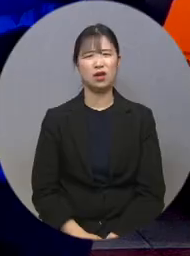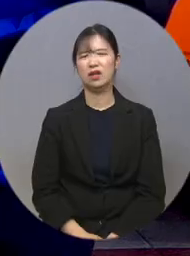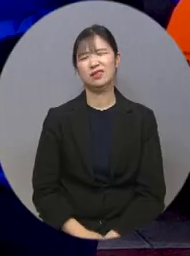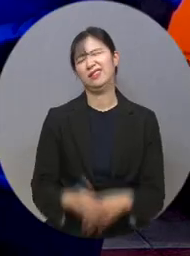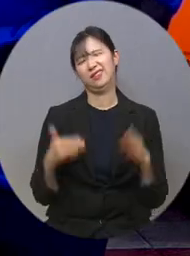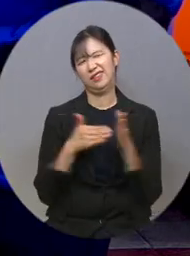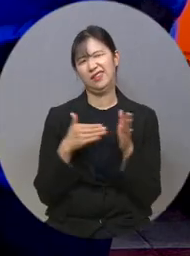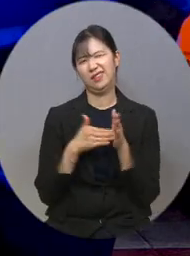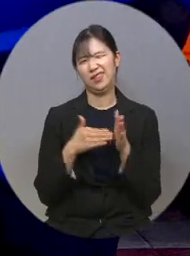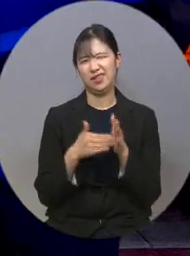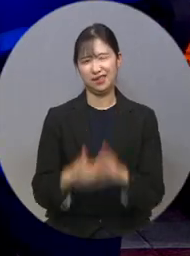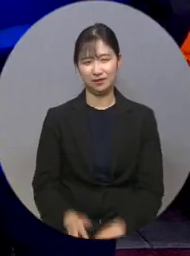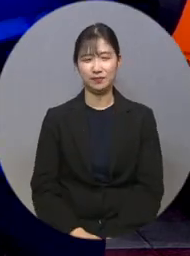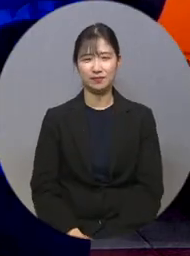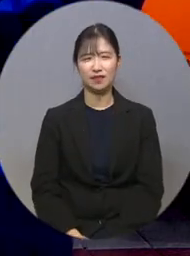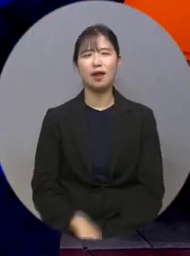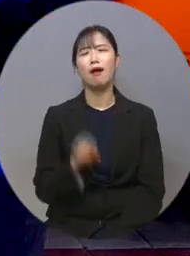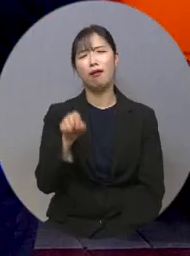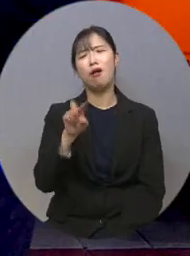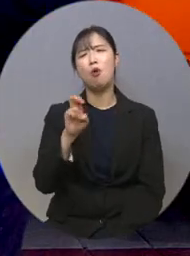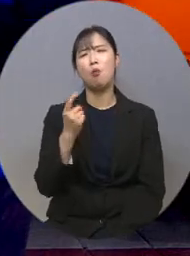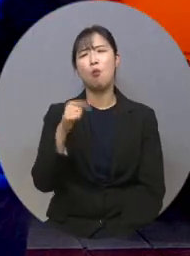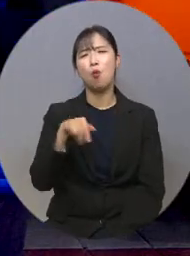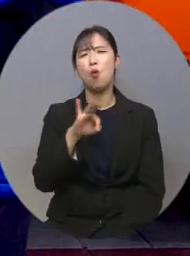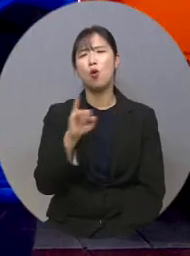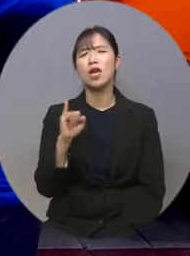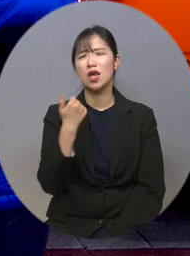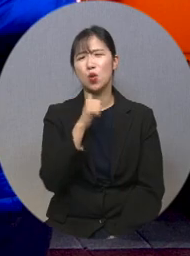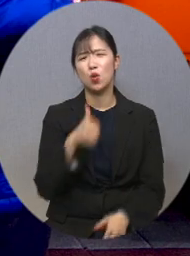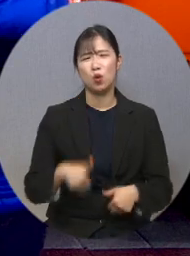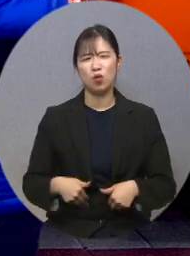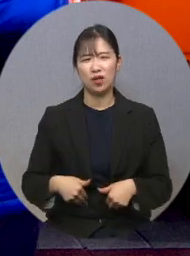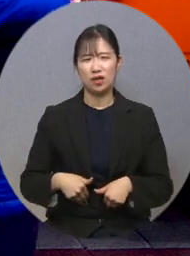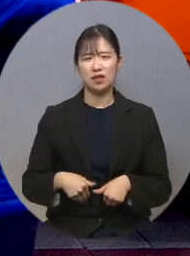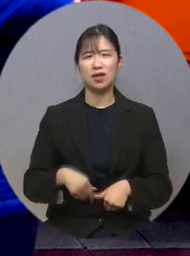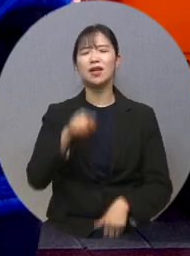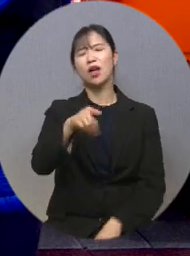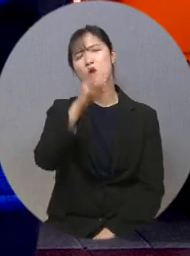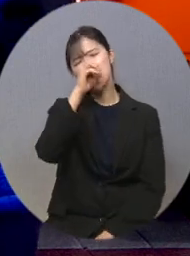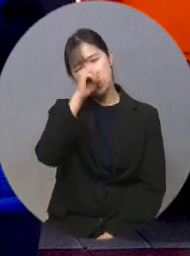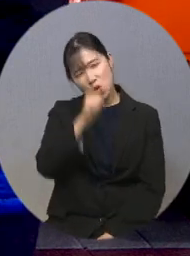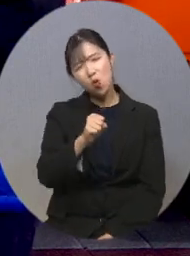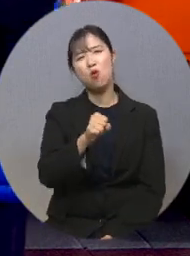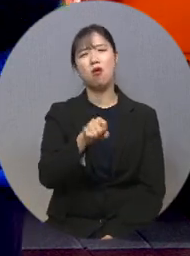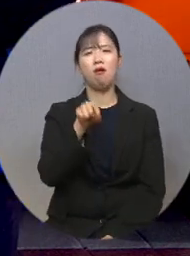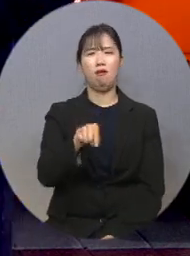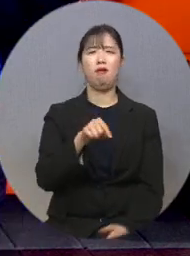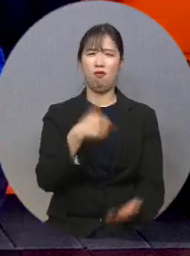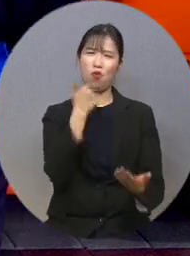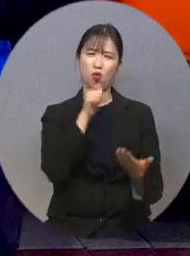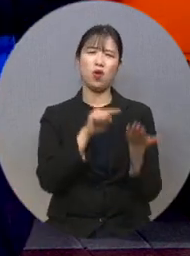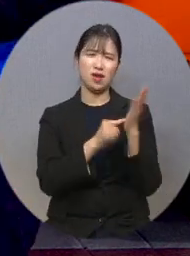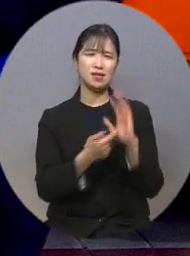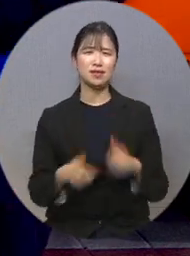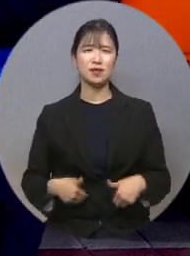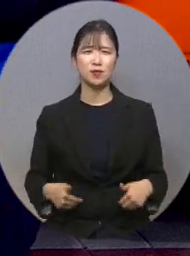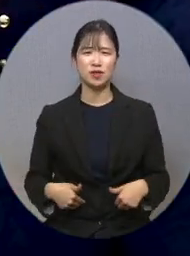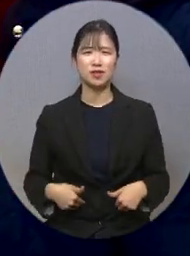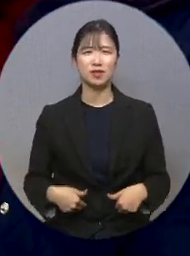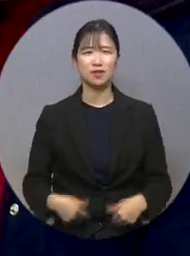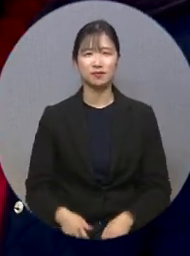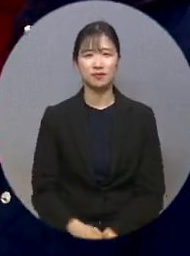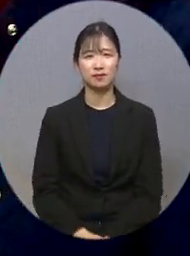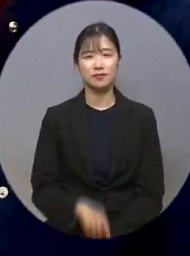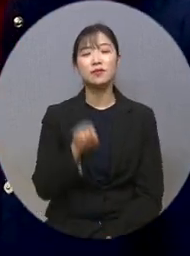아, 은이버섯만 하면 돼. 목이버섯 해야 돼. 아니, 근데 이 좋은 것을 우리 시청자 여러분들 이거 소개를 해줘야 되는데. 아니, 그냥 이거